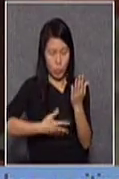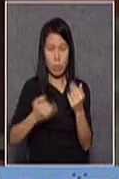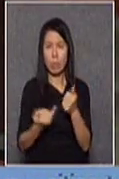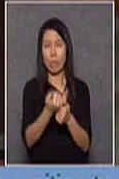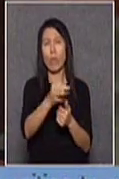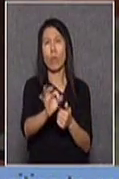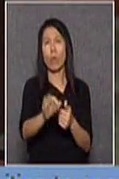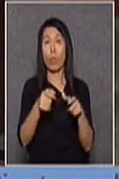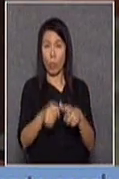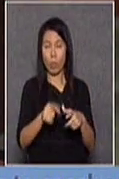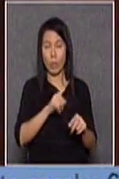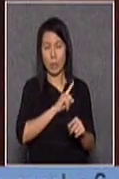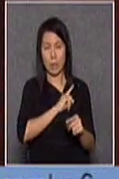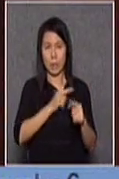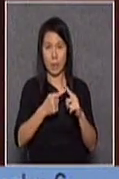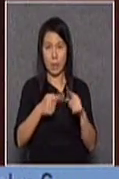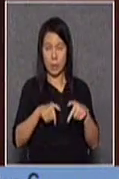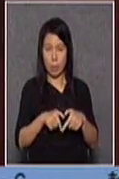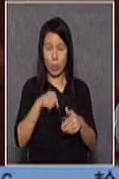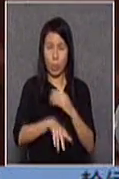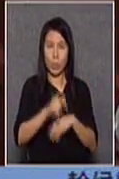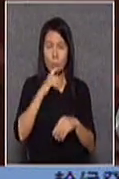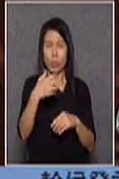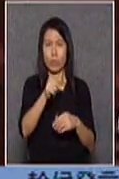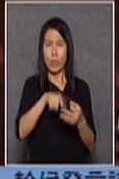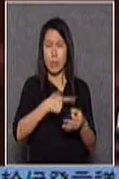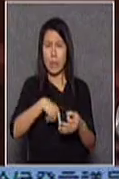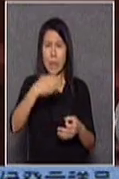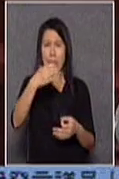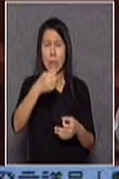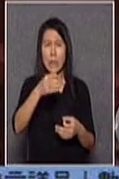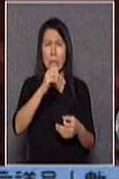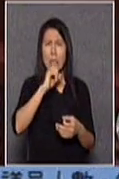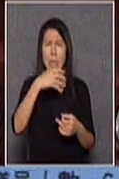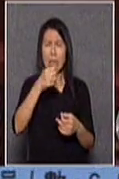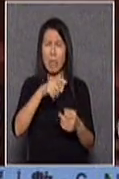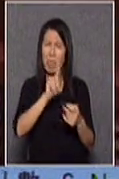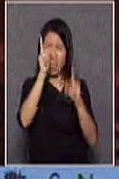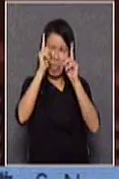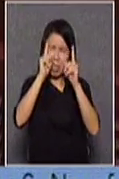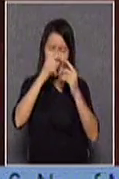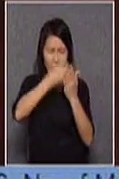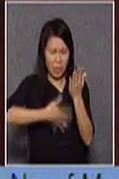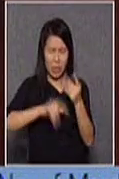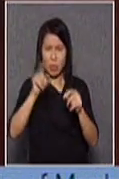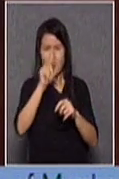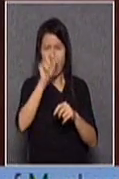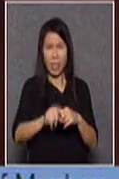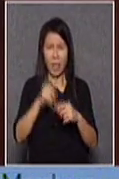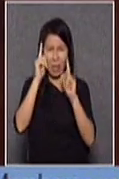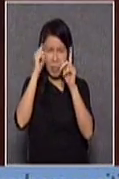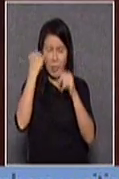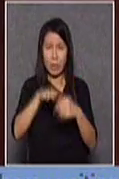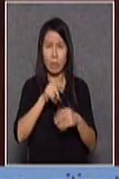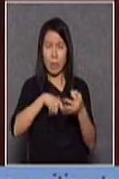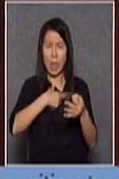道是自在人心的。郭佩凡議員， 主席，為何議員可以這麼無知亂提這個程序問題？ 陳偉業議員，我沒有叫你說話，